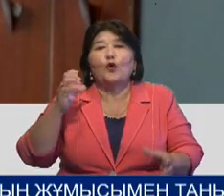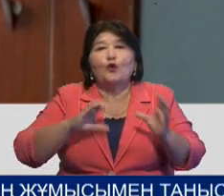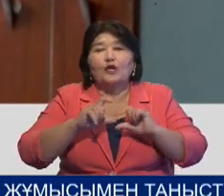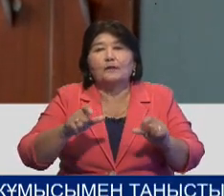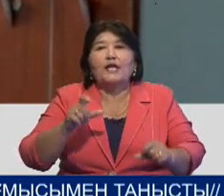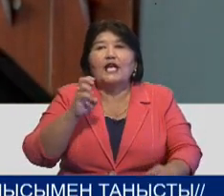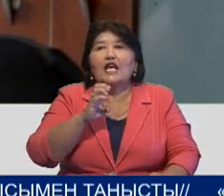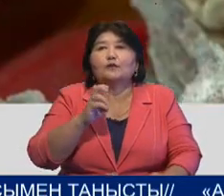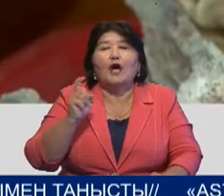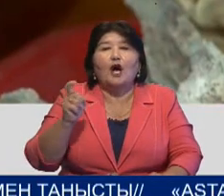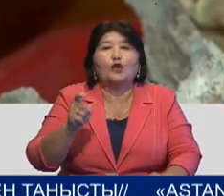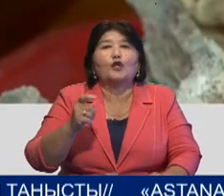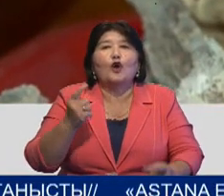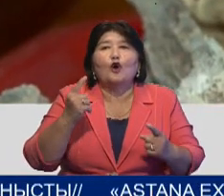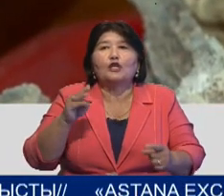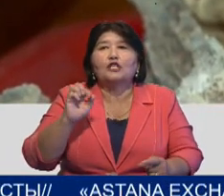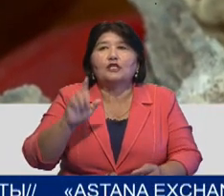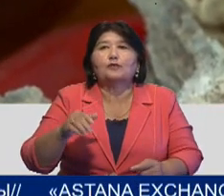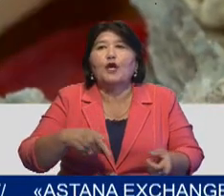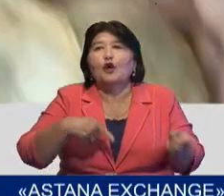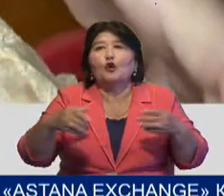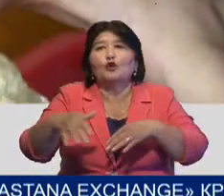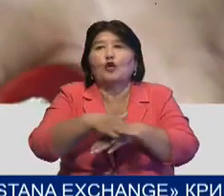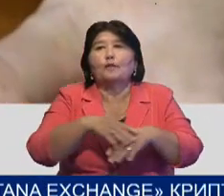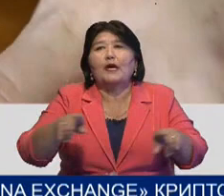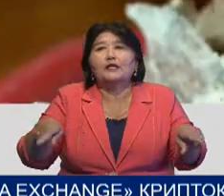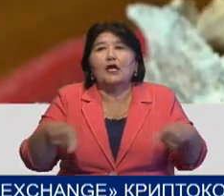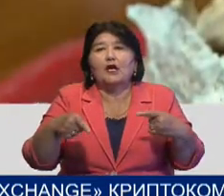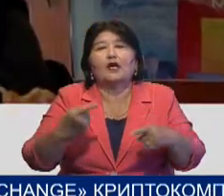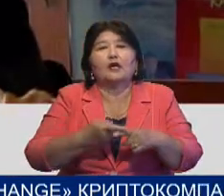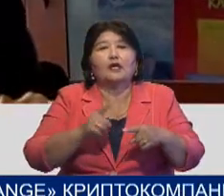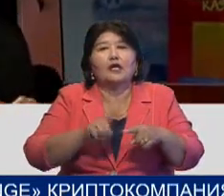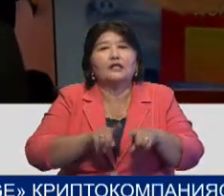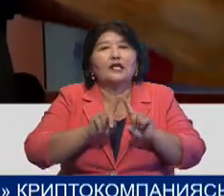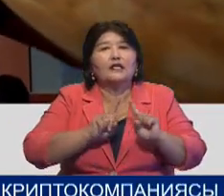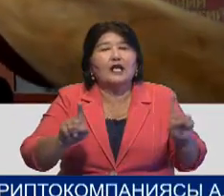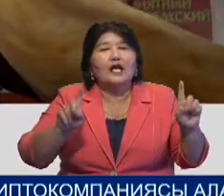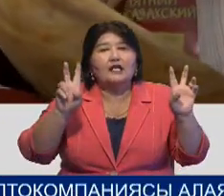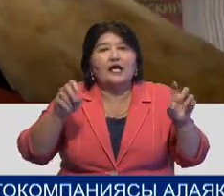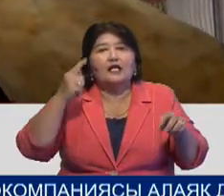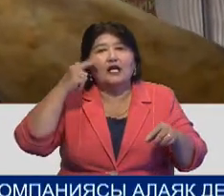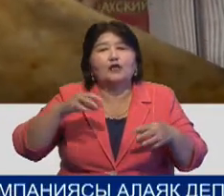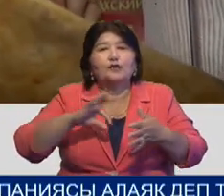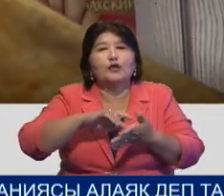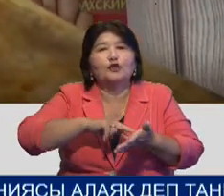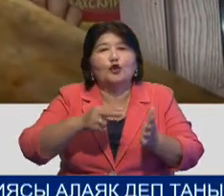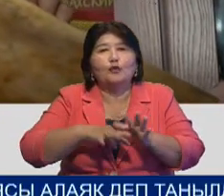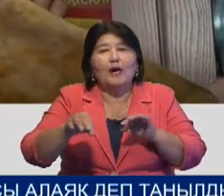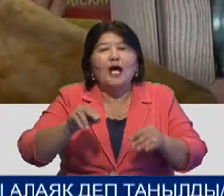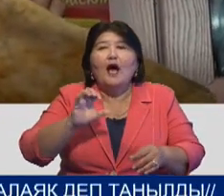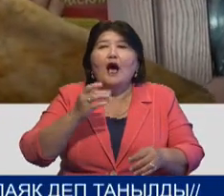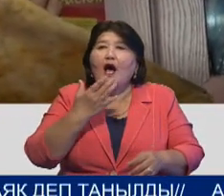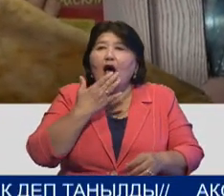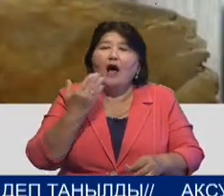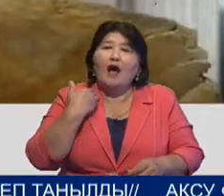Эшли Харуда Ұлы Жібек жолының бойында көшпенді халықтың қалыптасуы мен урбанизация тақырыбында ғылыми жобаға атсалысуда. Ағылшындық